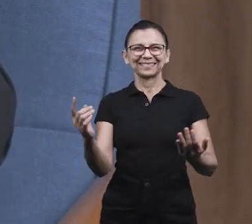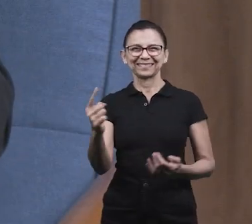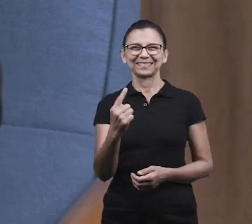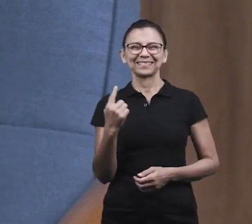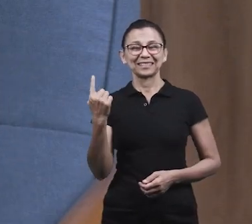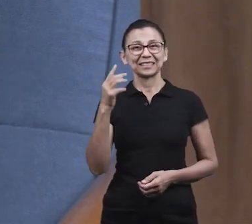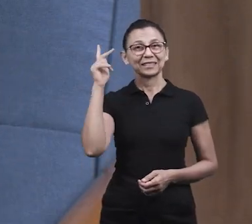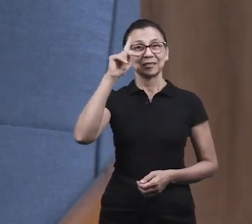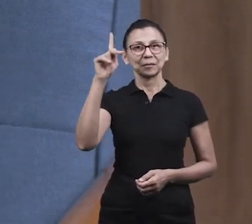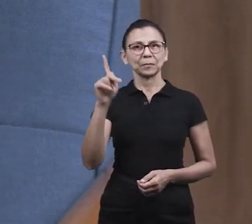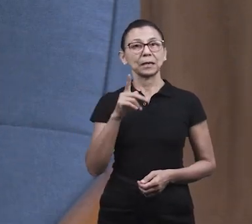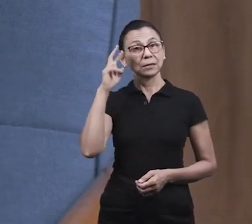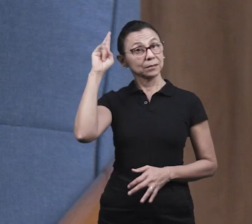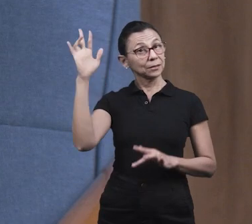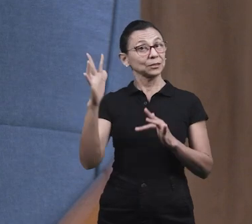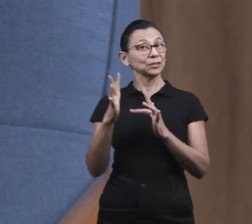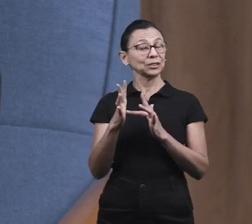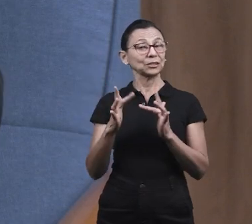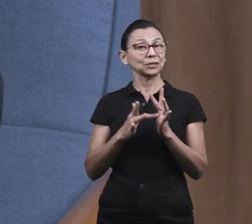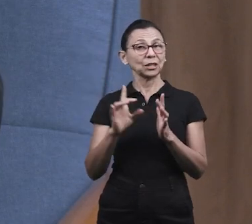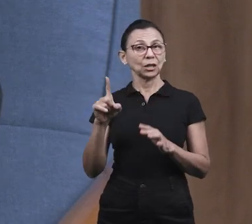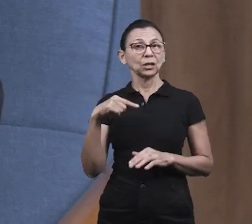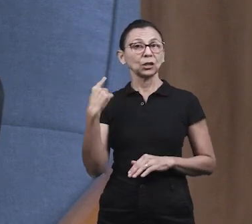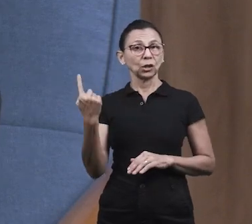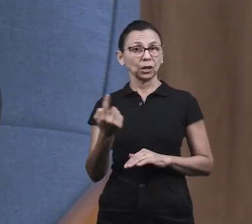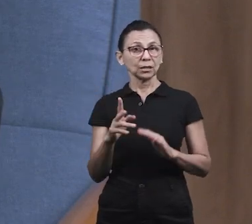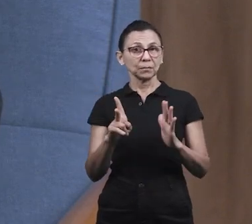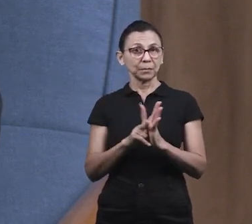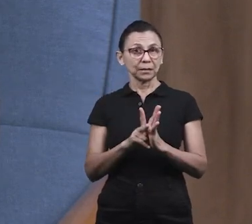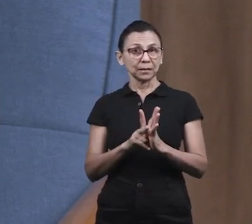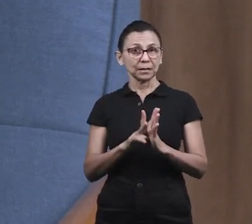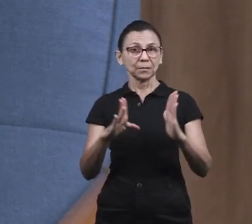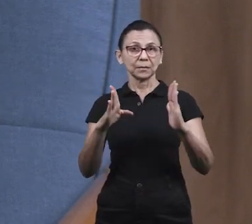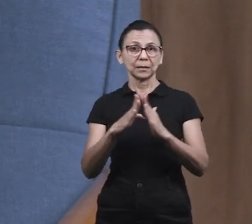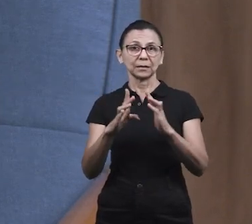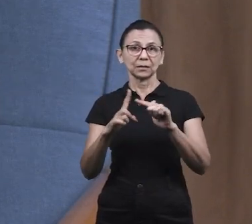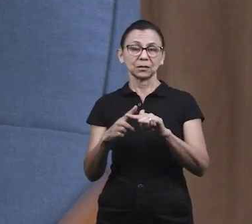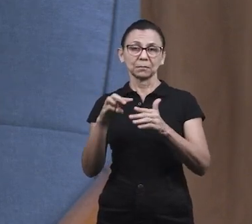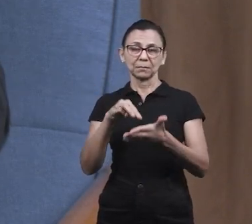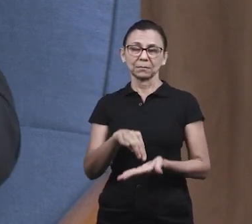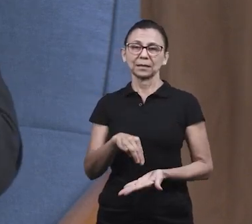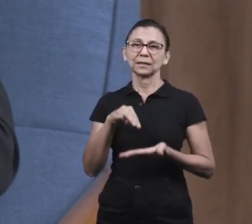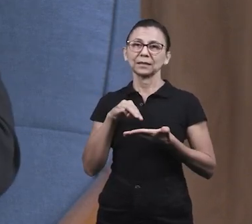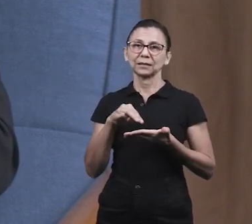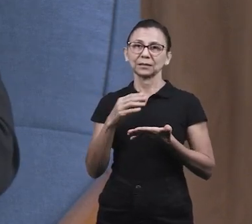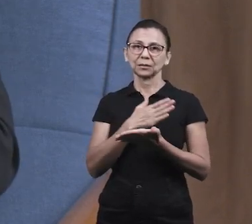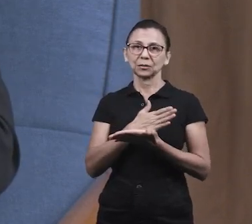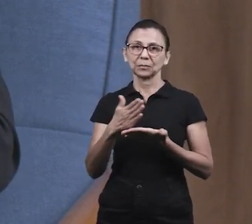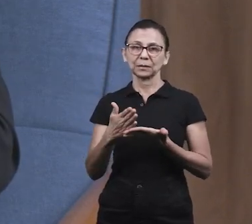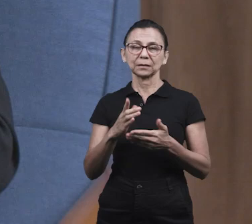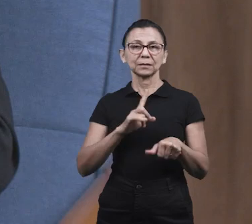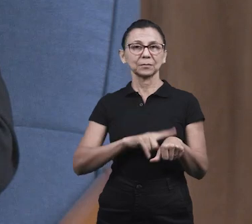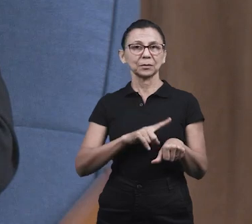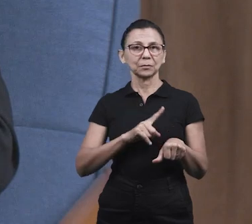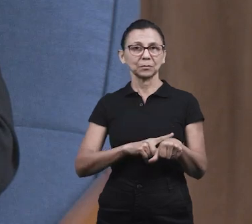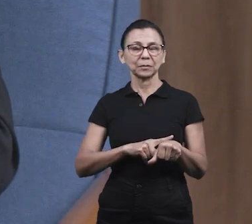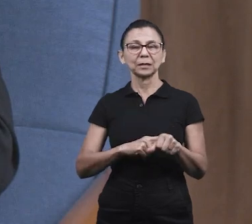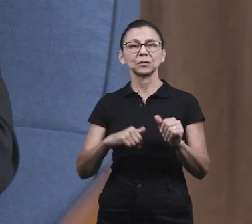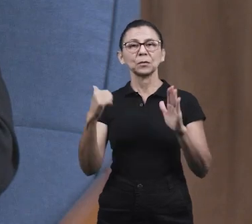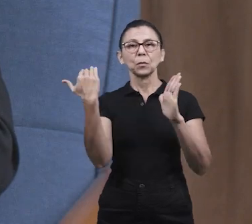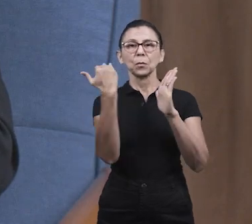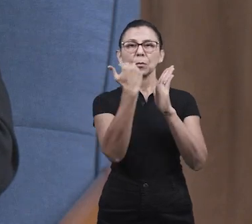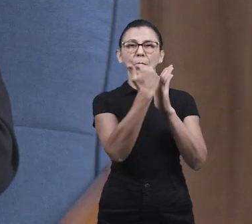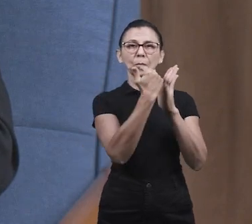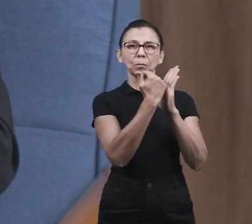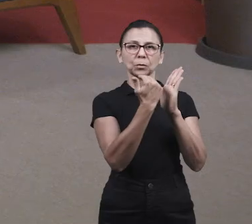Je salue à tous dans la paix du Seigneur Jésus. Nous sommes l'Église chrétienne Maranatha. Nous commençons maintenant une